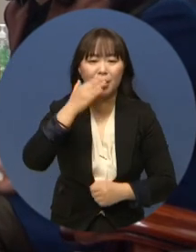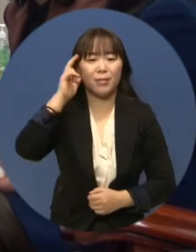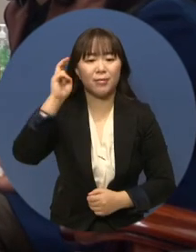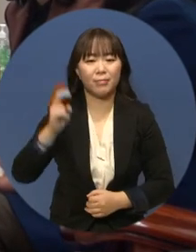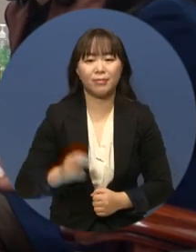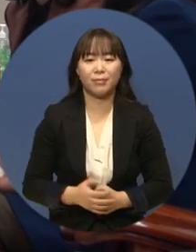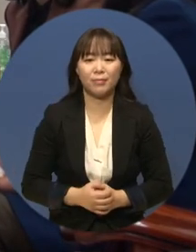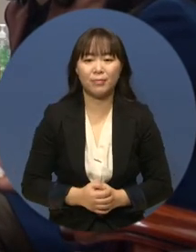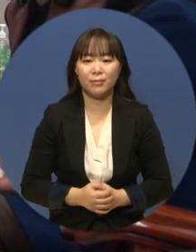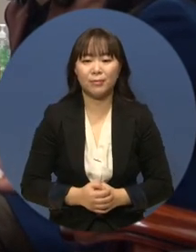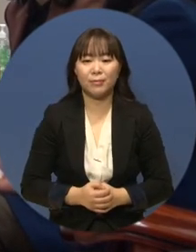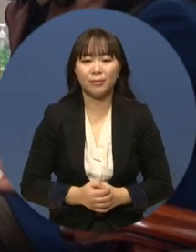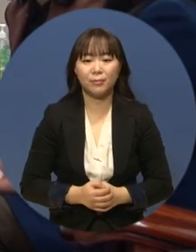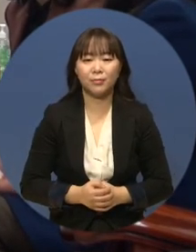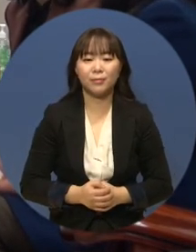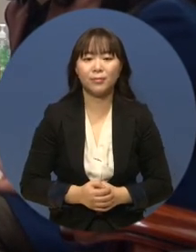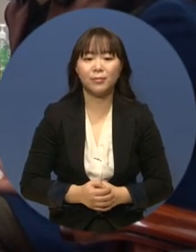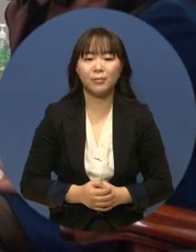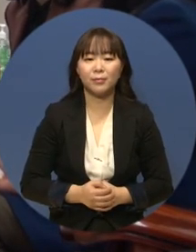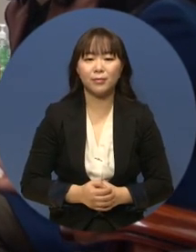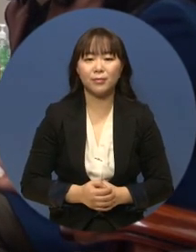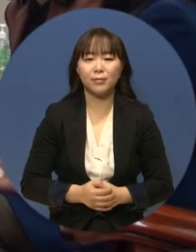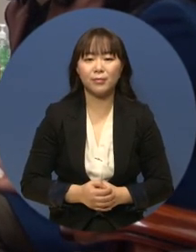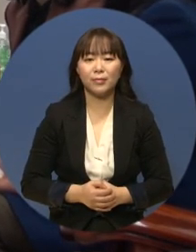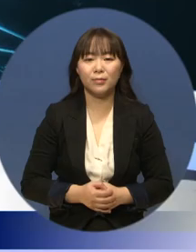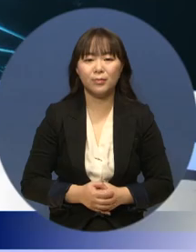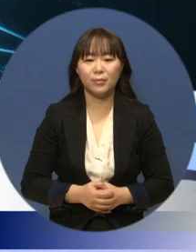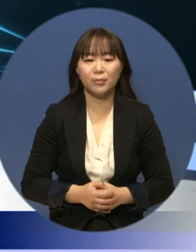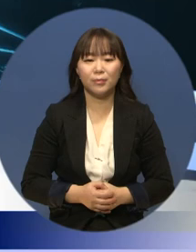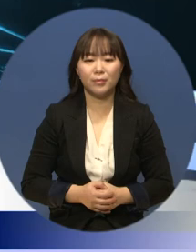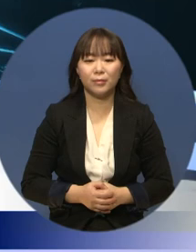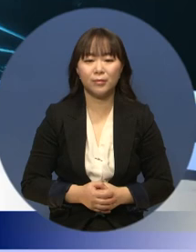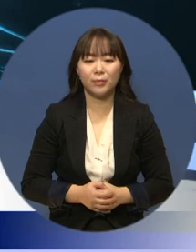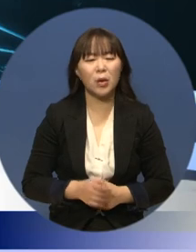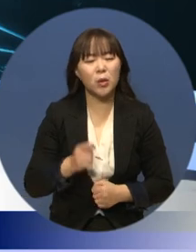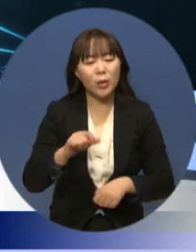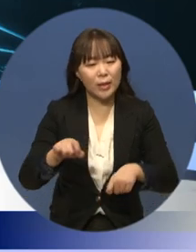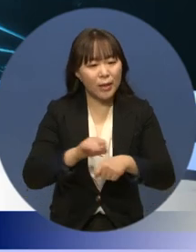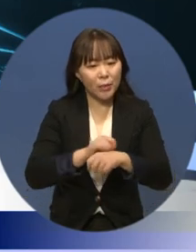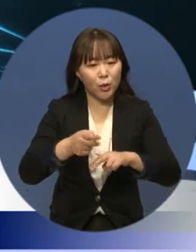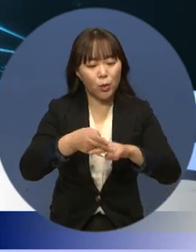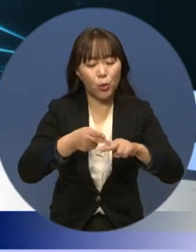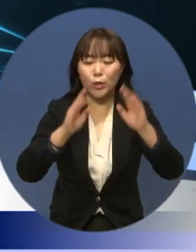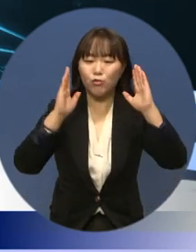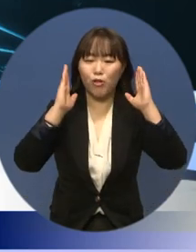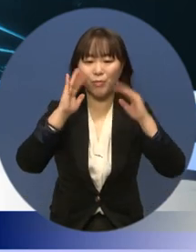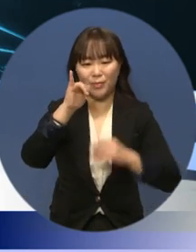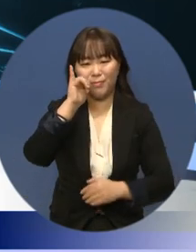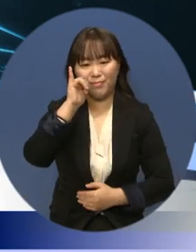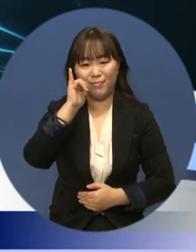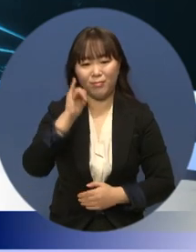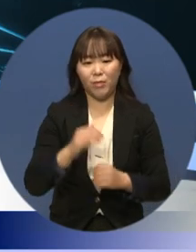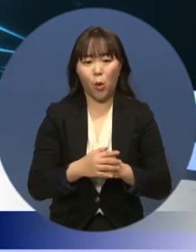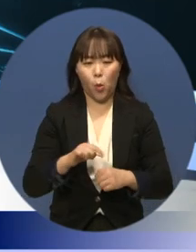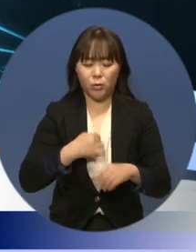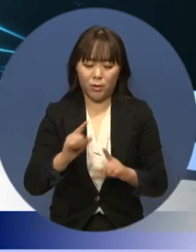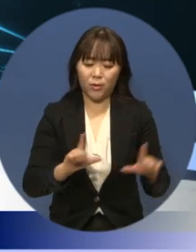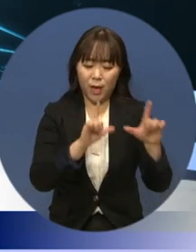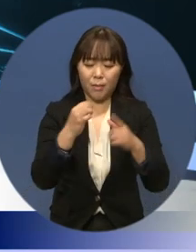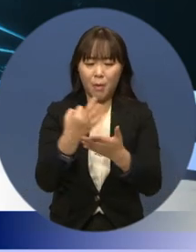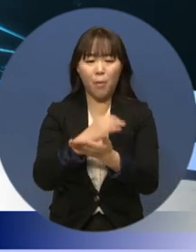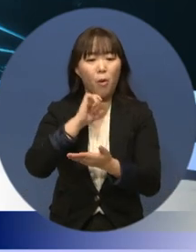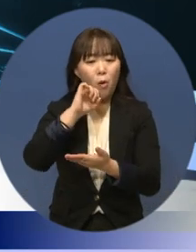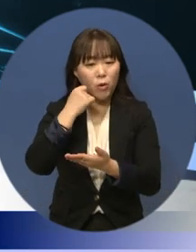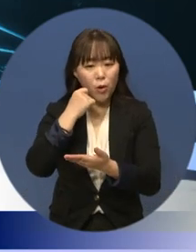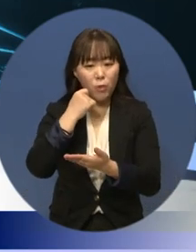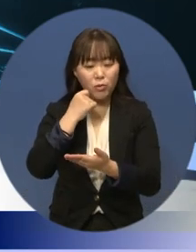같습니다. 복지TV 경기방송 정은선입니다. 조금은 색다른 요리 수업이 열렸습니다. 혼자 살고 있는